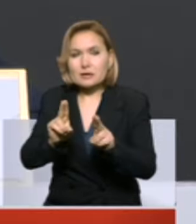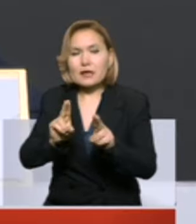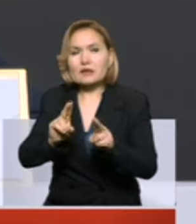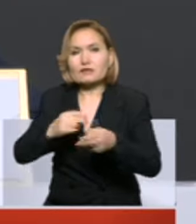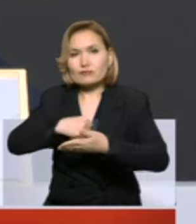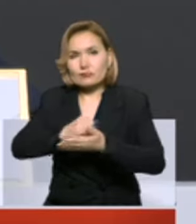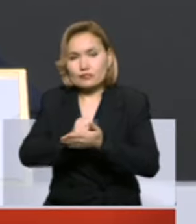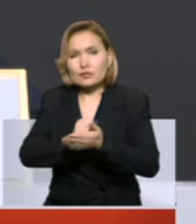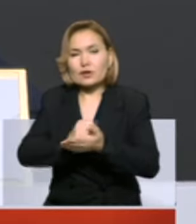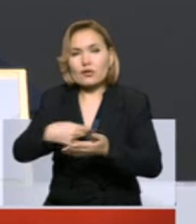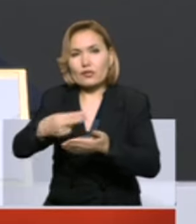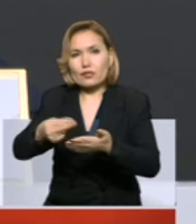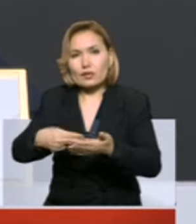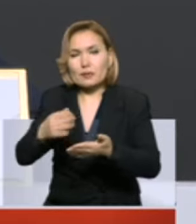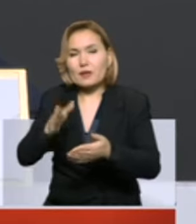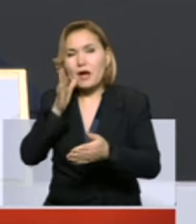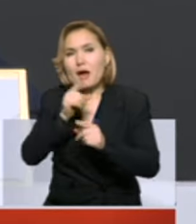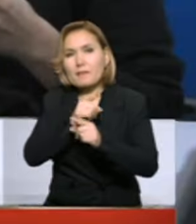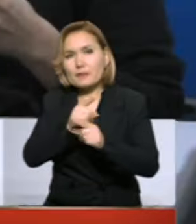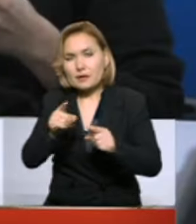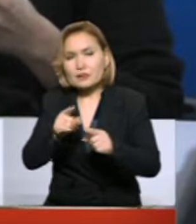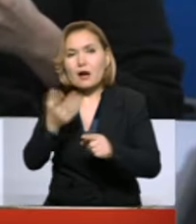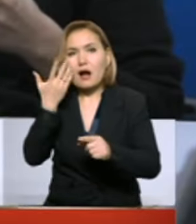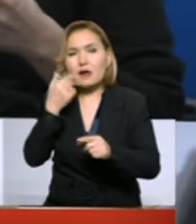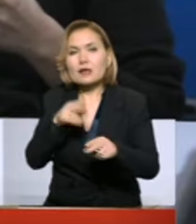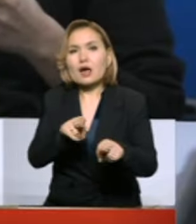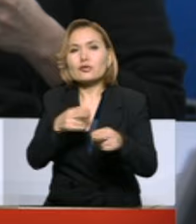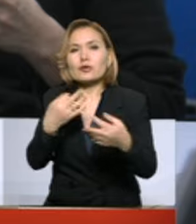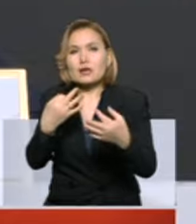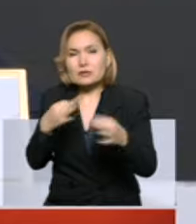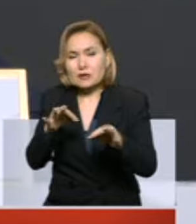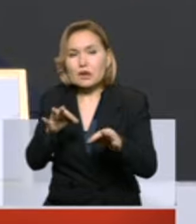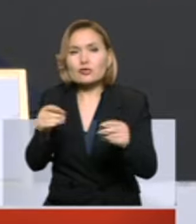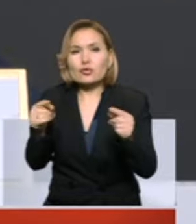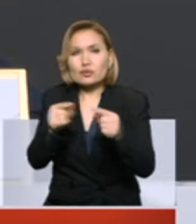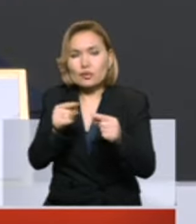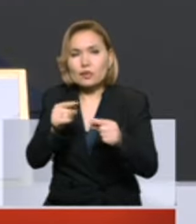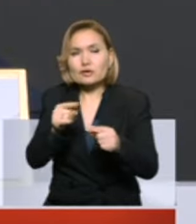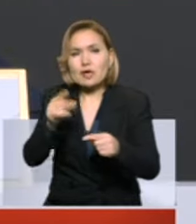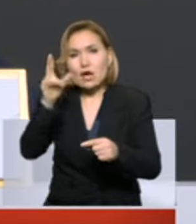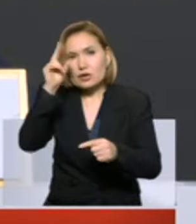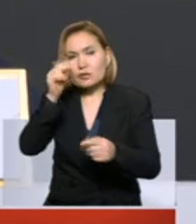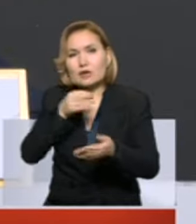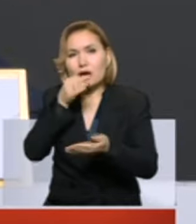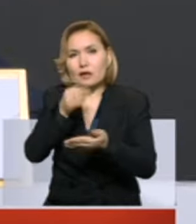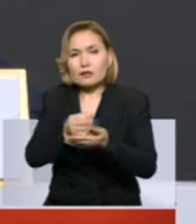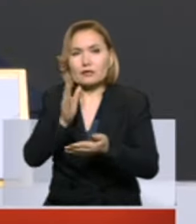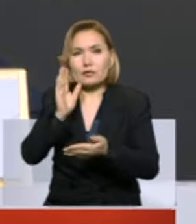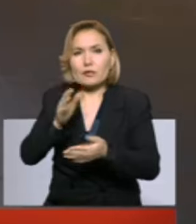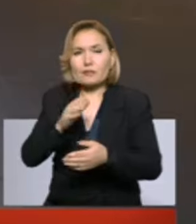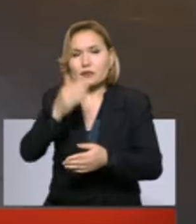кезде мерзімі, мезгілі анықталатын болады. Биыл маусым шілде айларына дейін дайын болады.